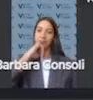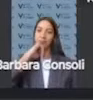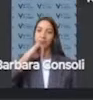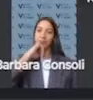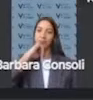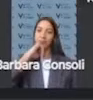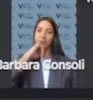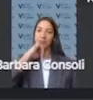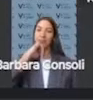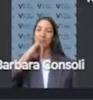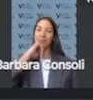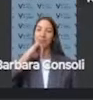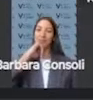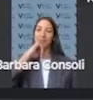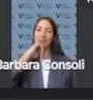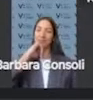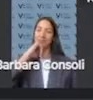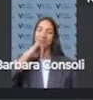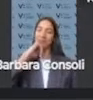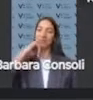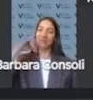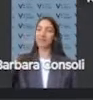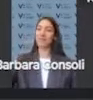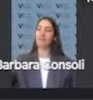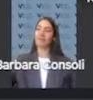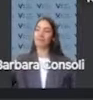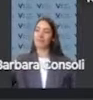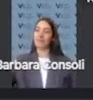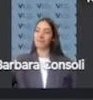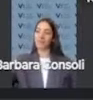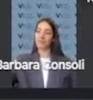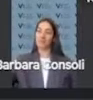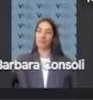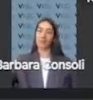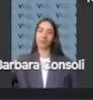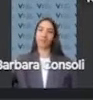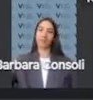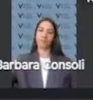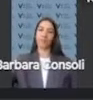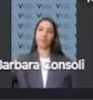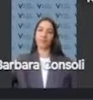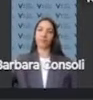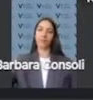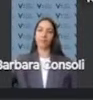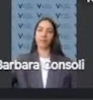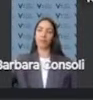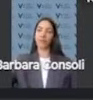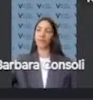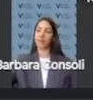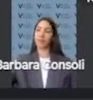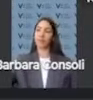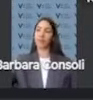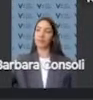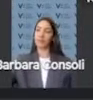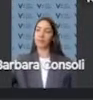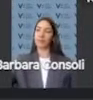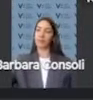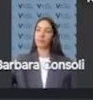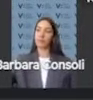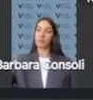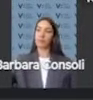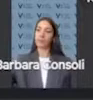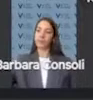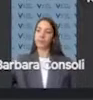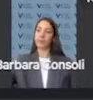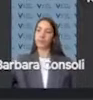facciamo pubblicità a dei corsi tecnici, ma non è così. Non è